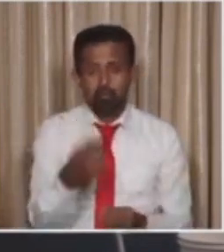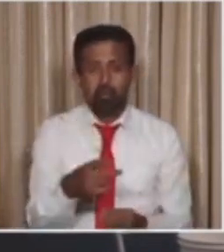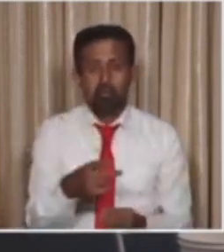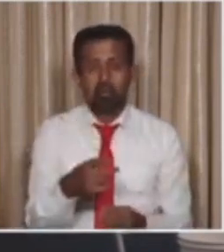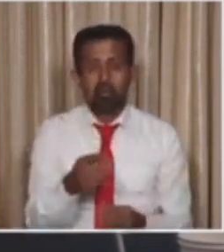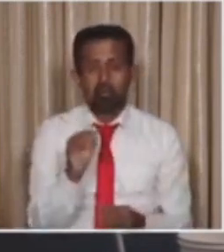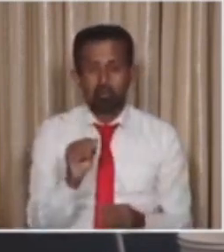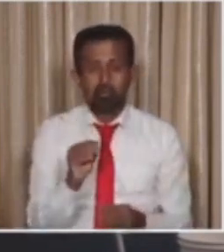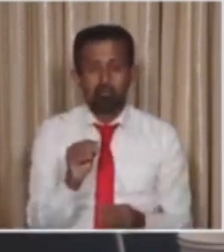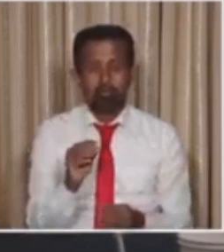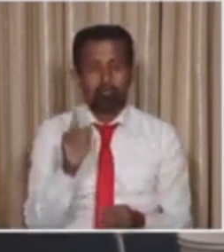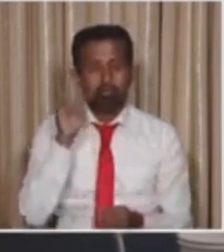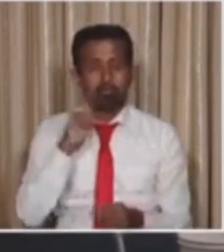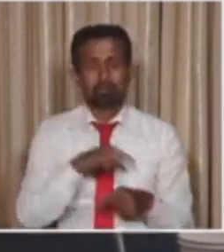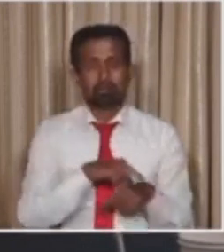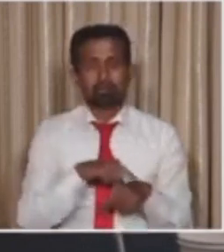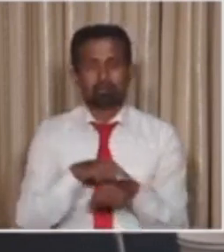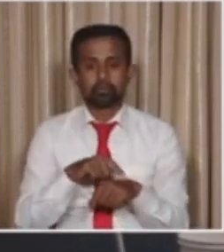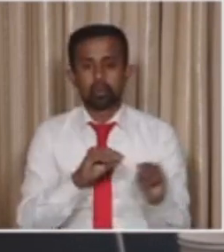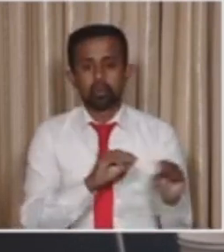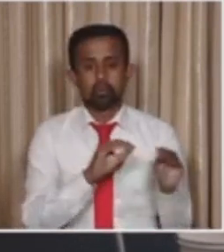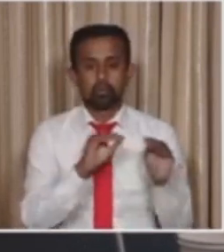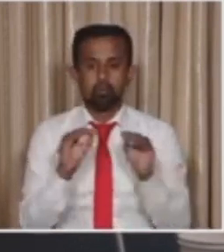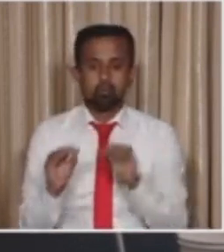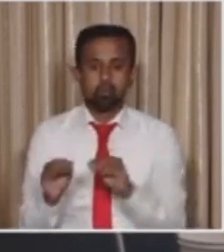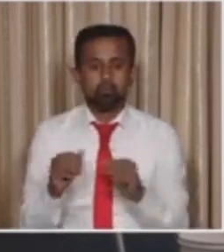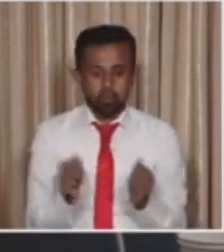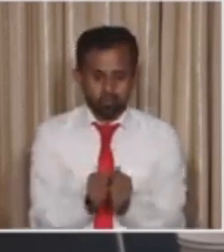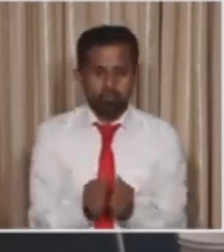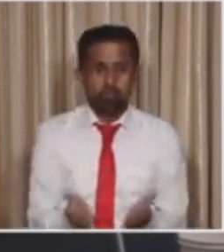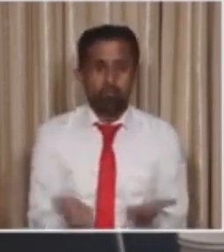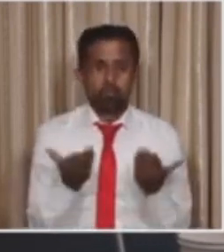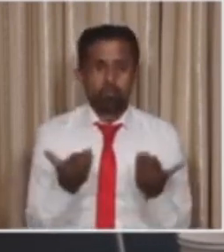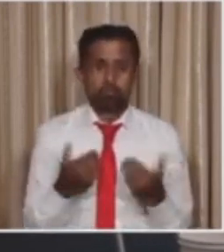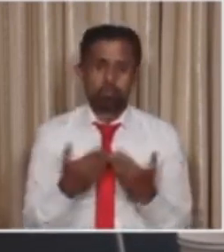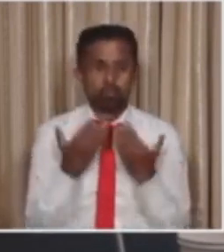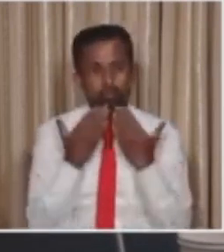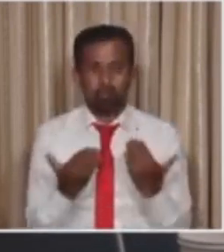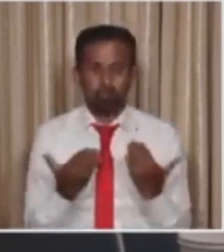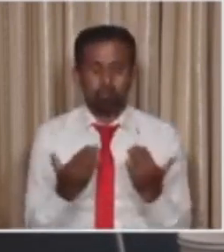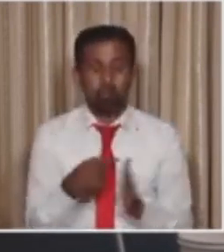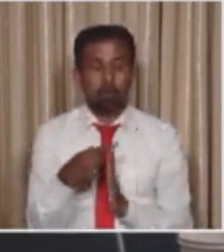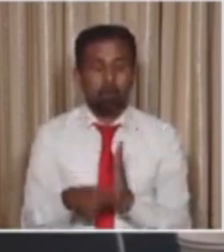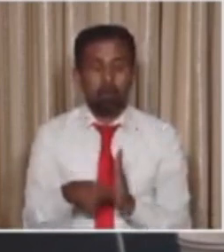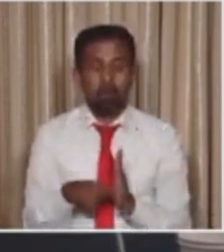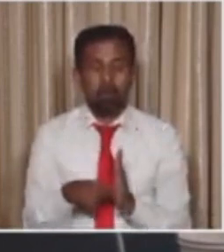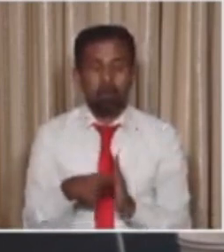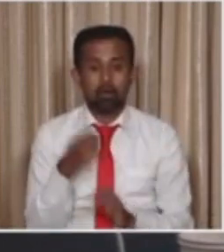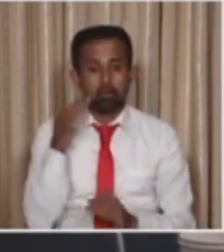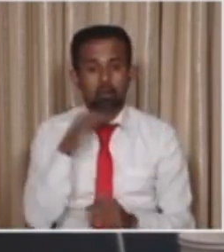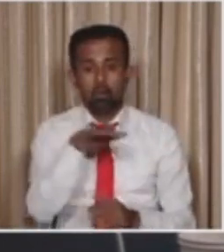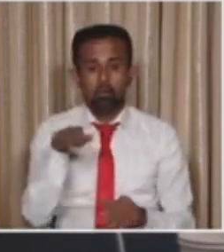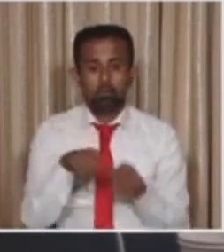கடந்தாவது இந்த வேலையை செய்ததற்கு நாங்கள் இந்த நேரத்திலே இலங்கை மக்கள் என்ற அடிப்படையிலே, இலங்கையுடைய பிரஜை என்ற